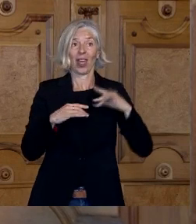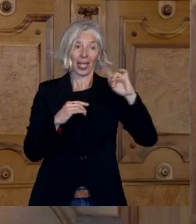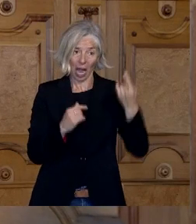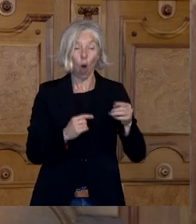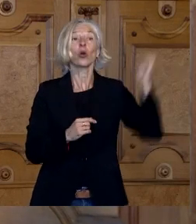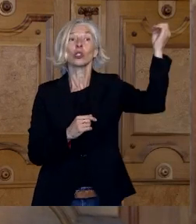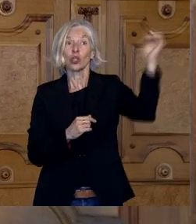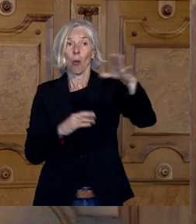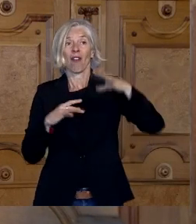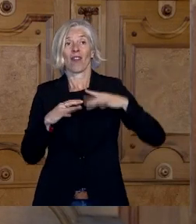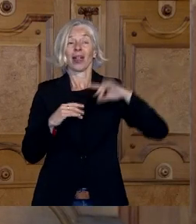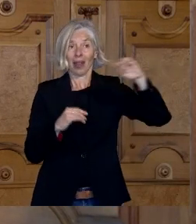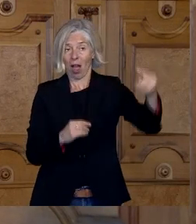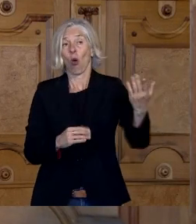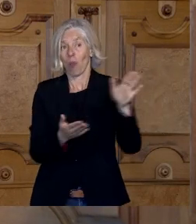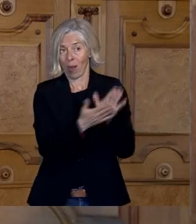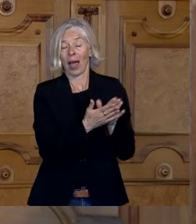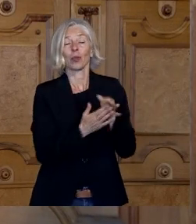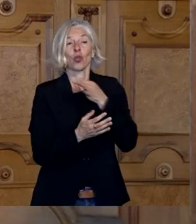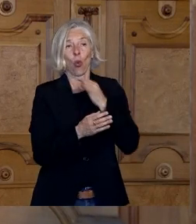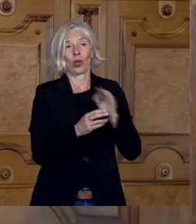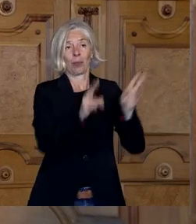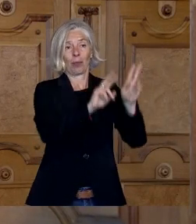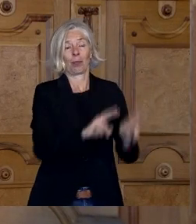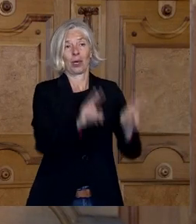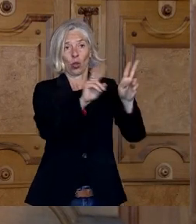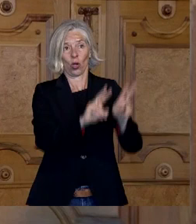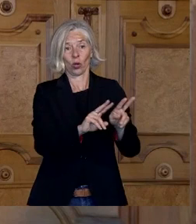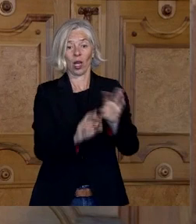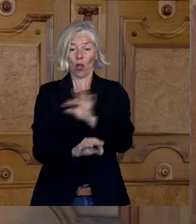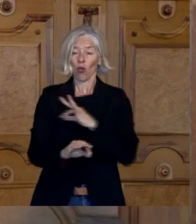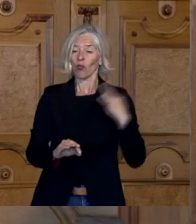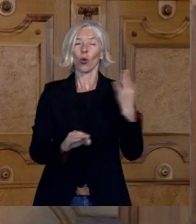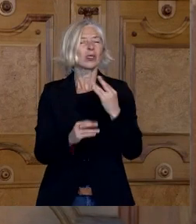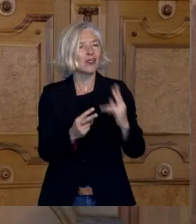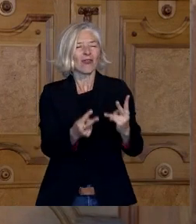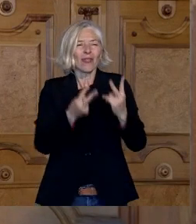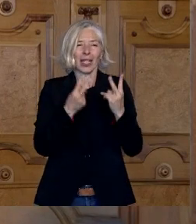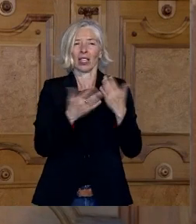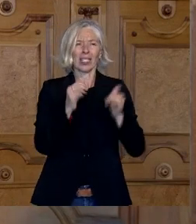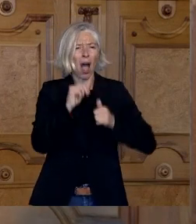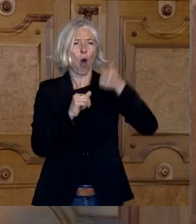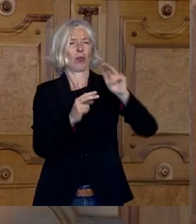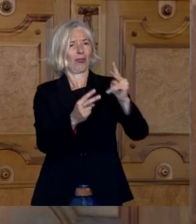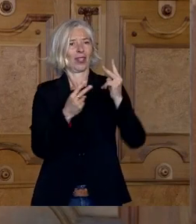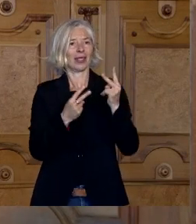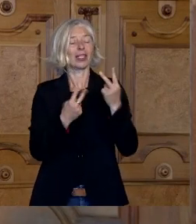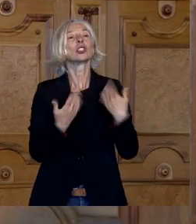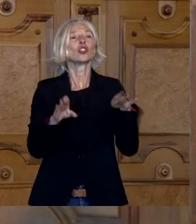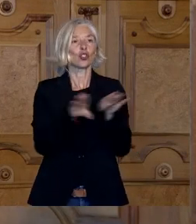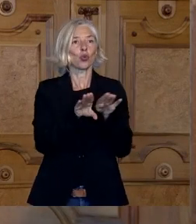oberste Priorität natürlich nach wie vor, dass der Gesundheitsschutz für alle Schülerinnen und Schüler, genauso wie für